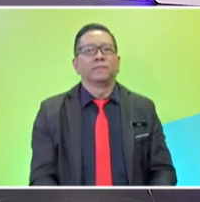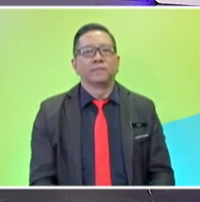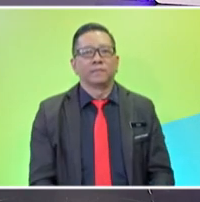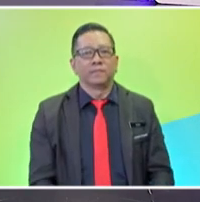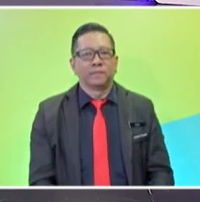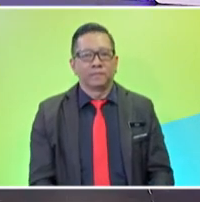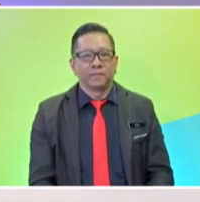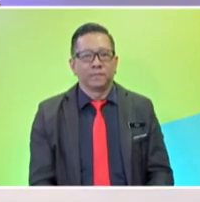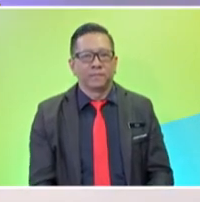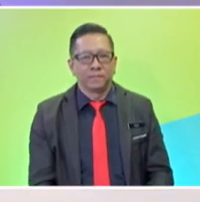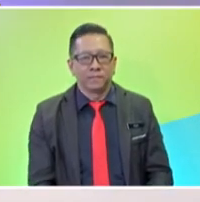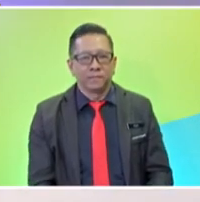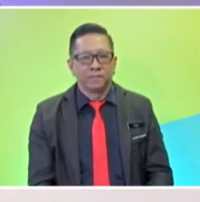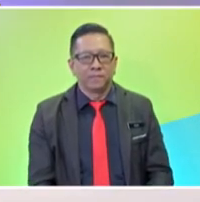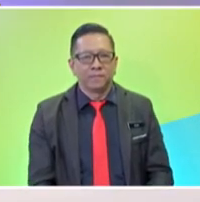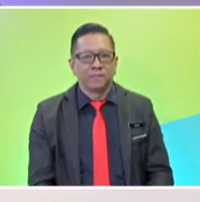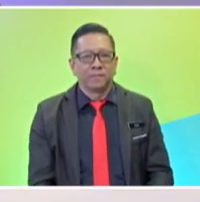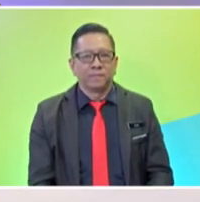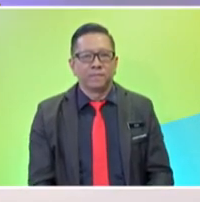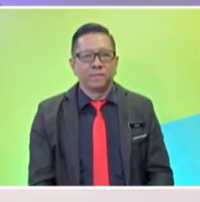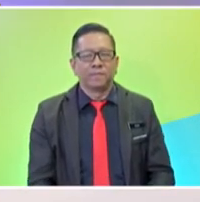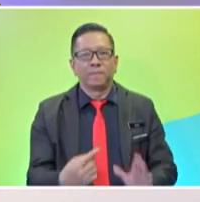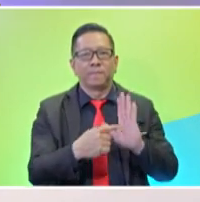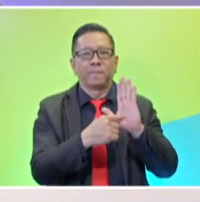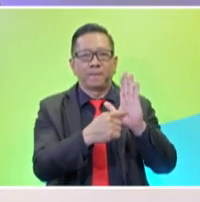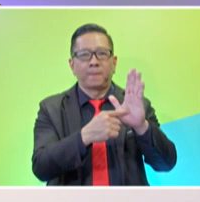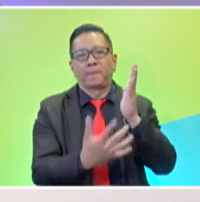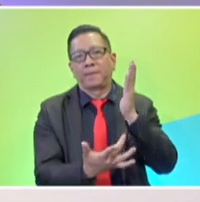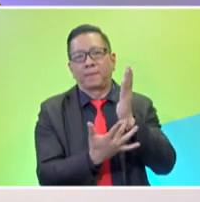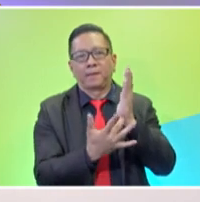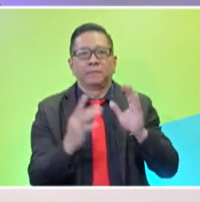di sini saya akan Tunjukkan